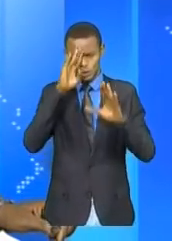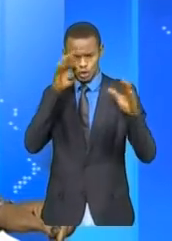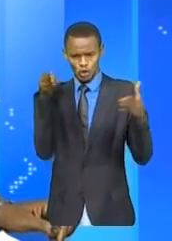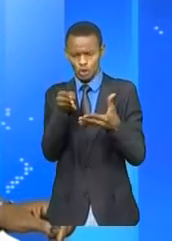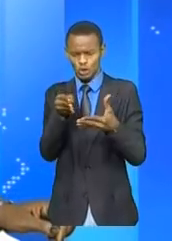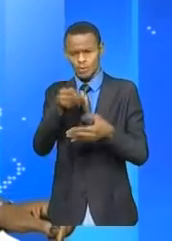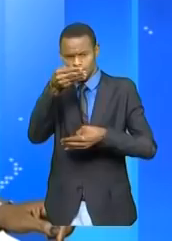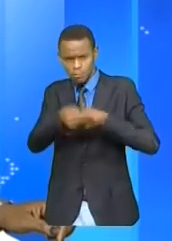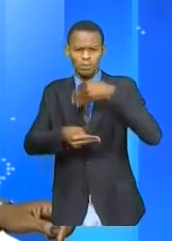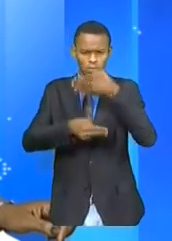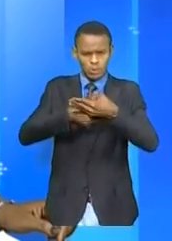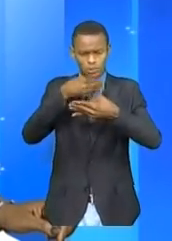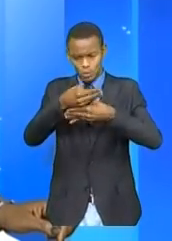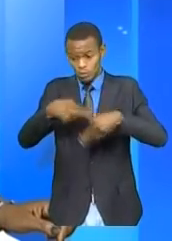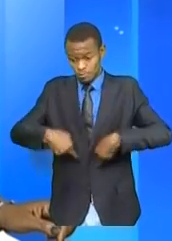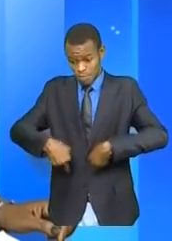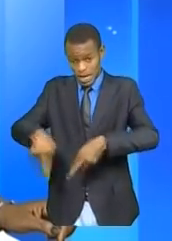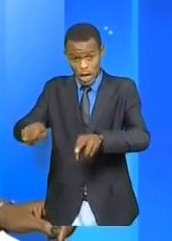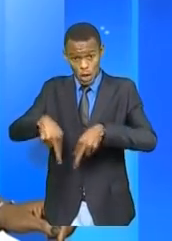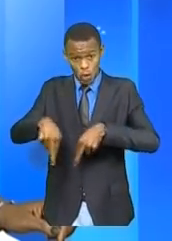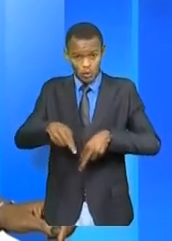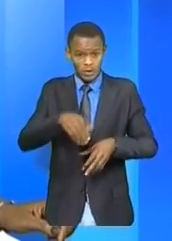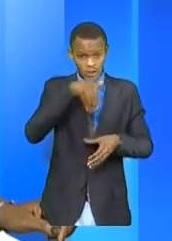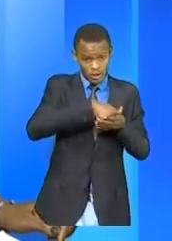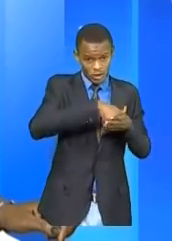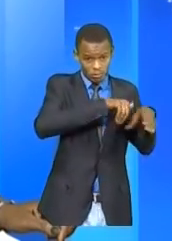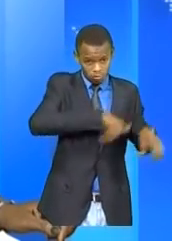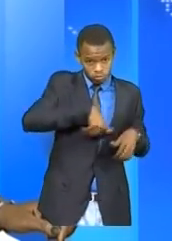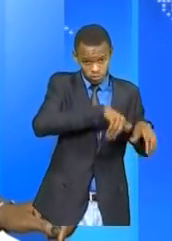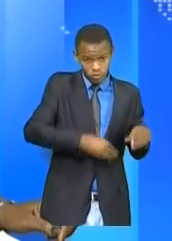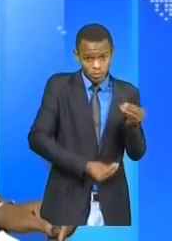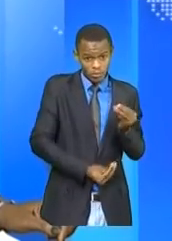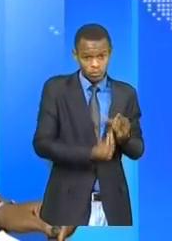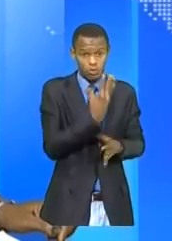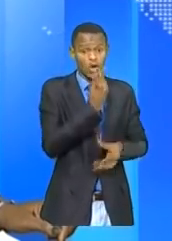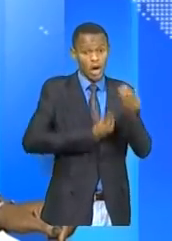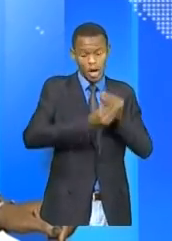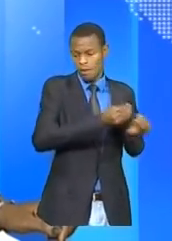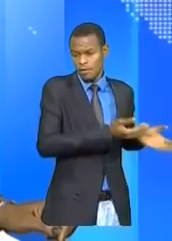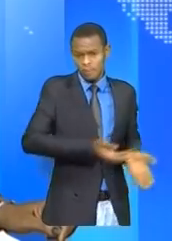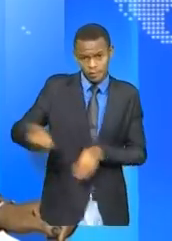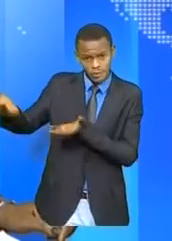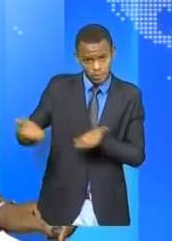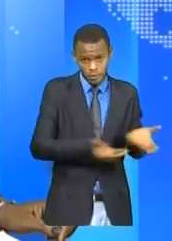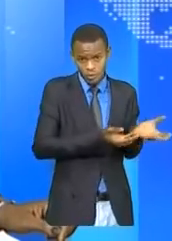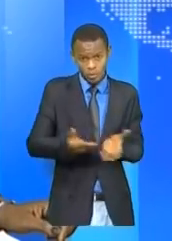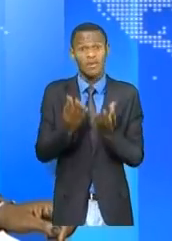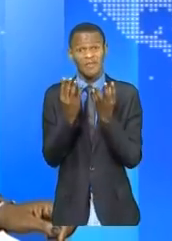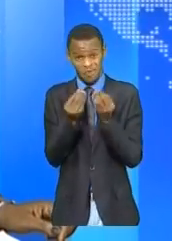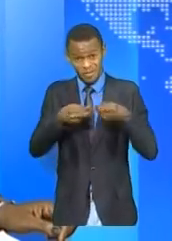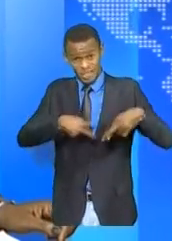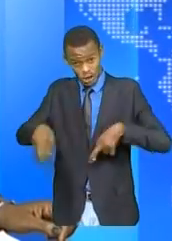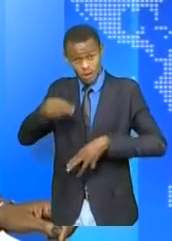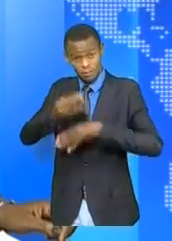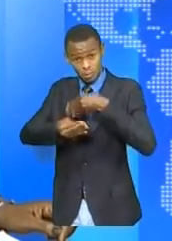des routes de dessert agricoles en République démocratique du Congo. Son ambassadeur en RDC, Mike Hammer, a présenté ce projet